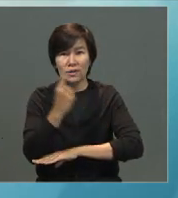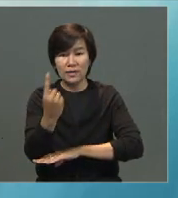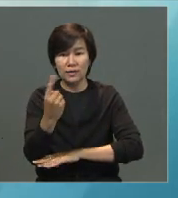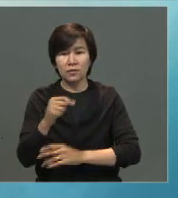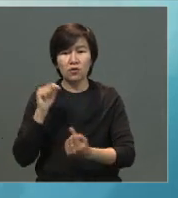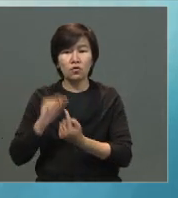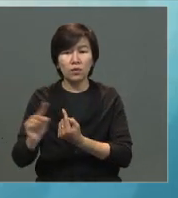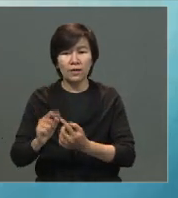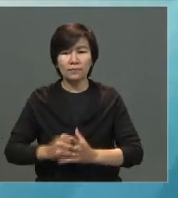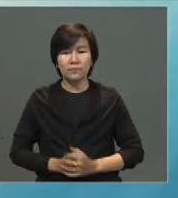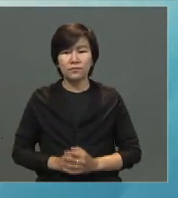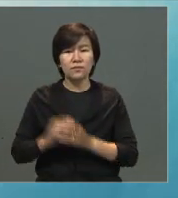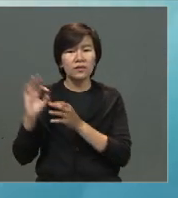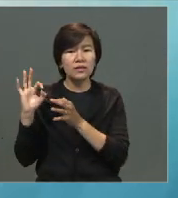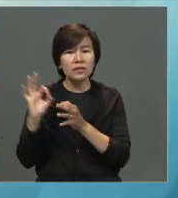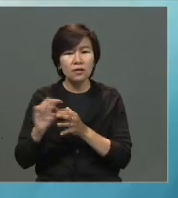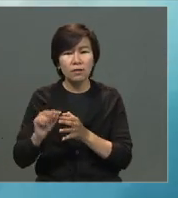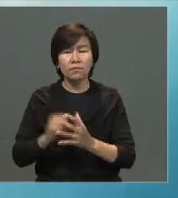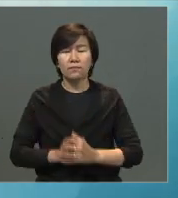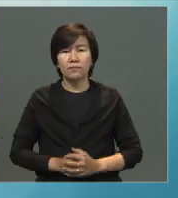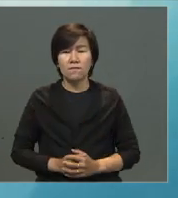กรกฎาคมเนี้ยนะครับคือไม่ได้เข้าไปwellness tourism